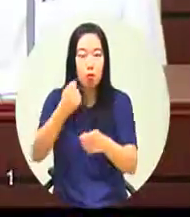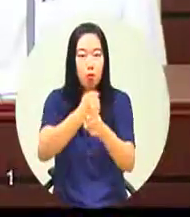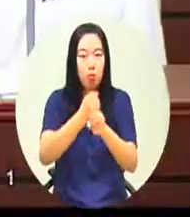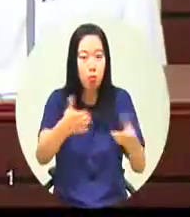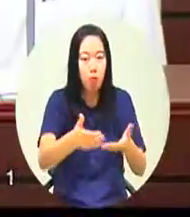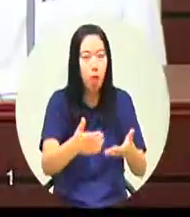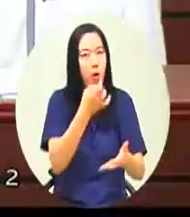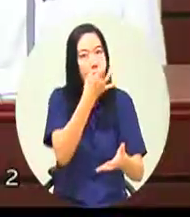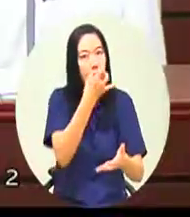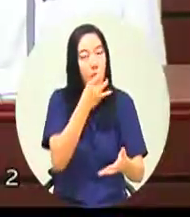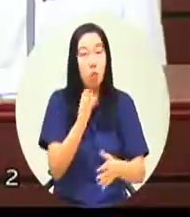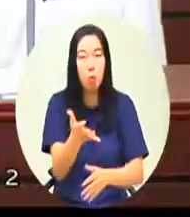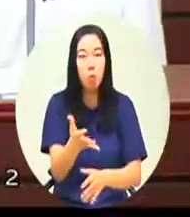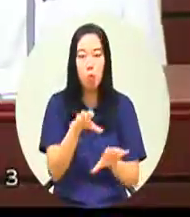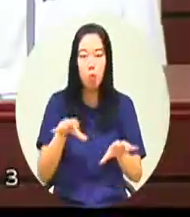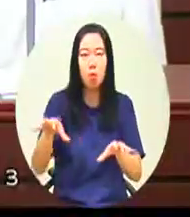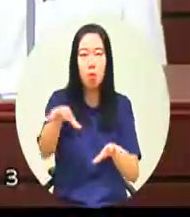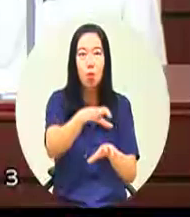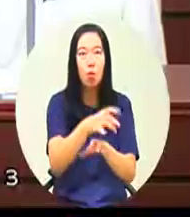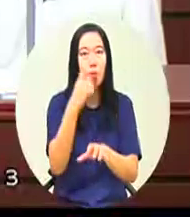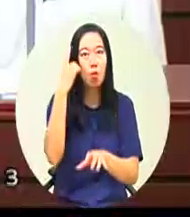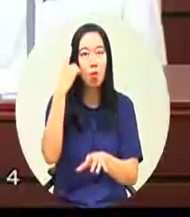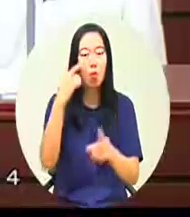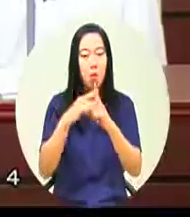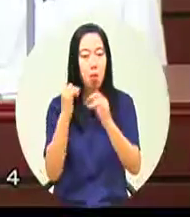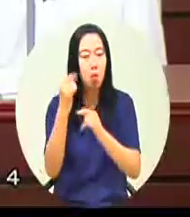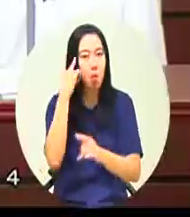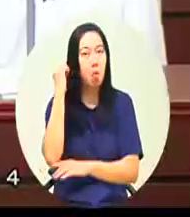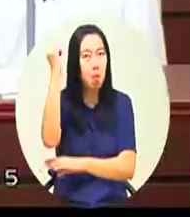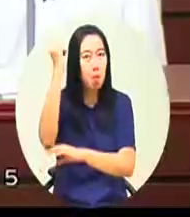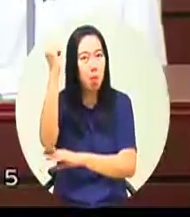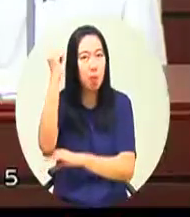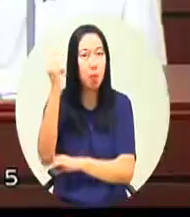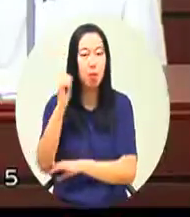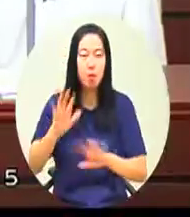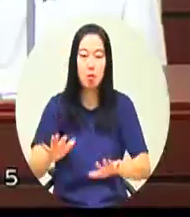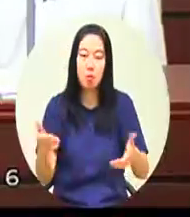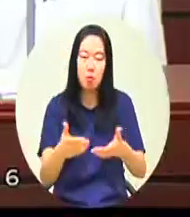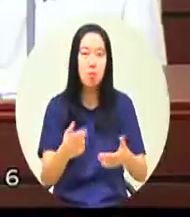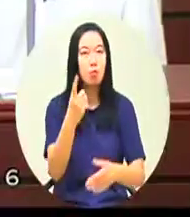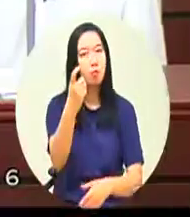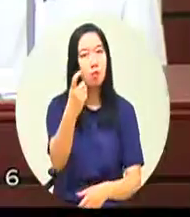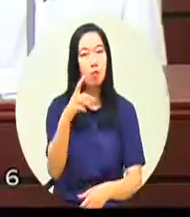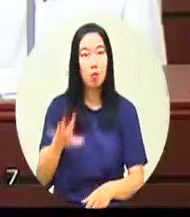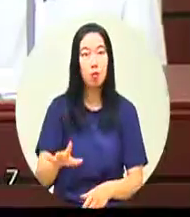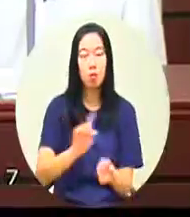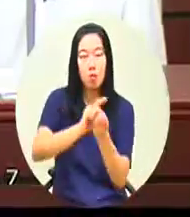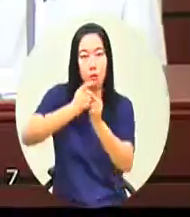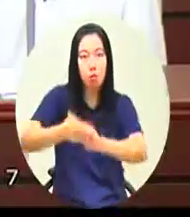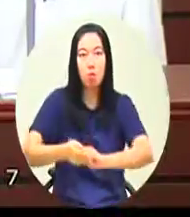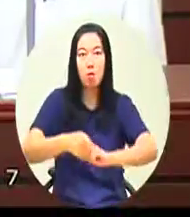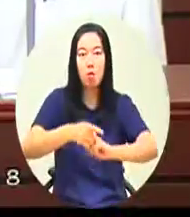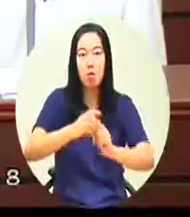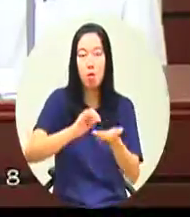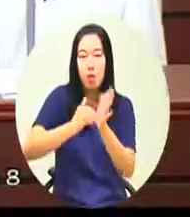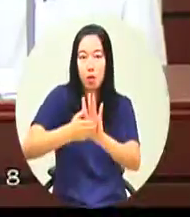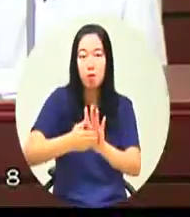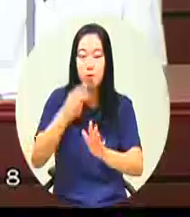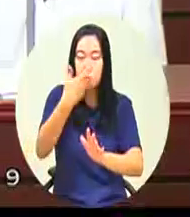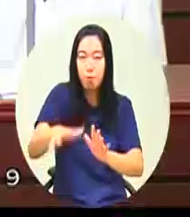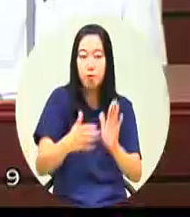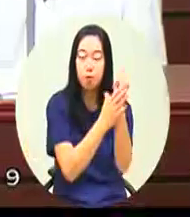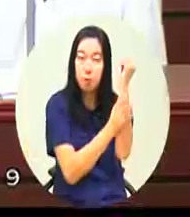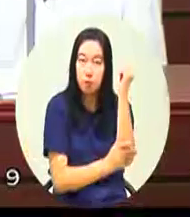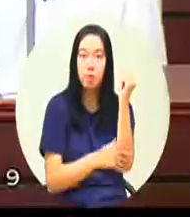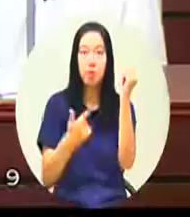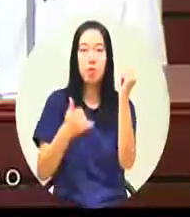上有很多的一些陈情抗议，所以我们当初的规划是把这些栏杆改成防水墙。所以这个泰安桥的部分，我想我